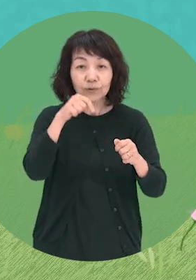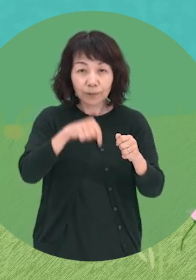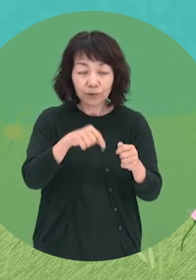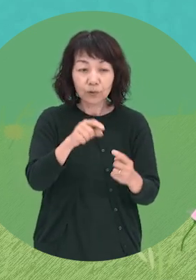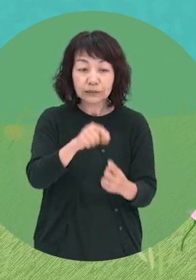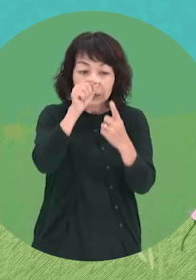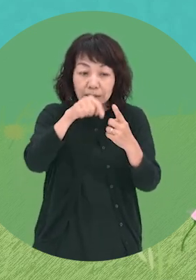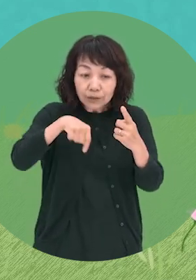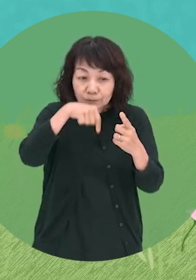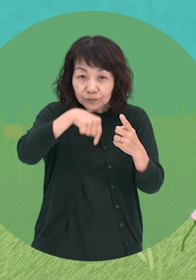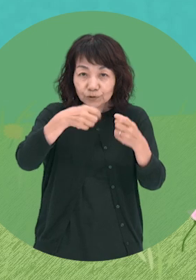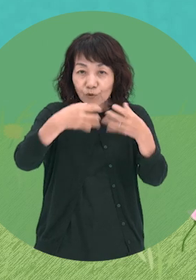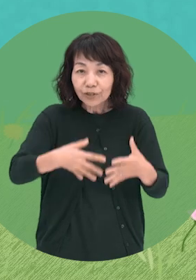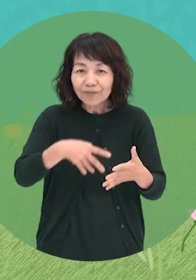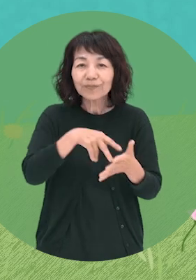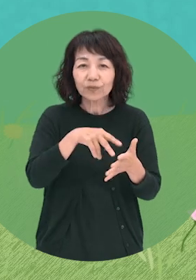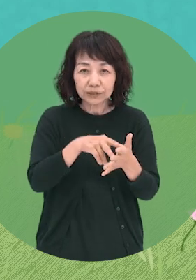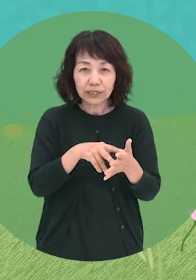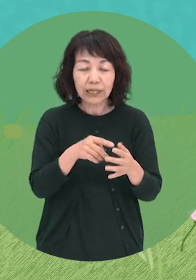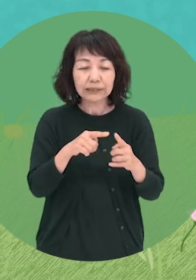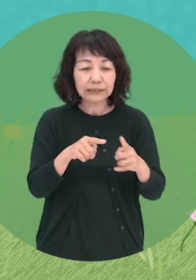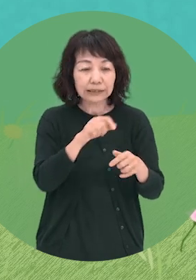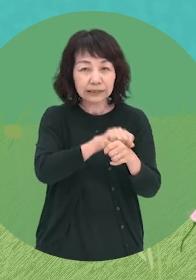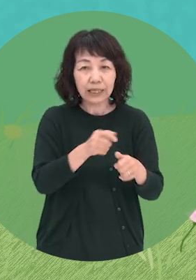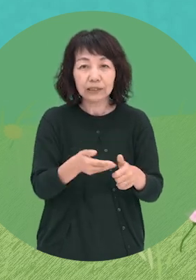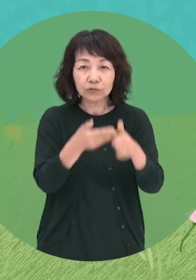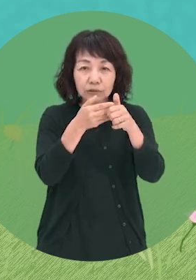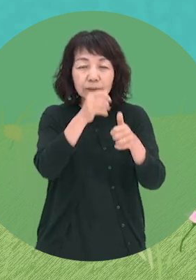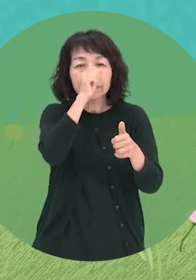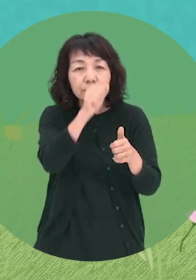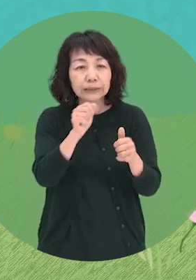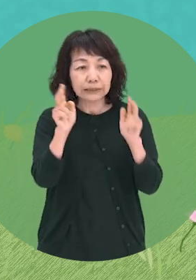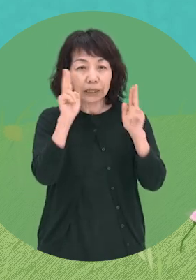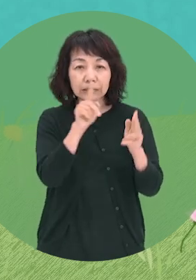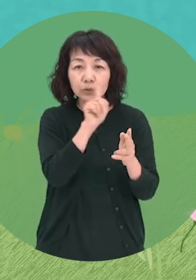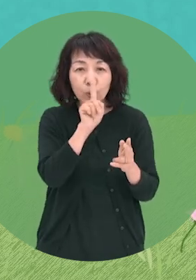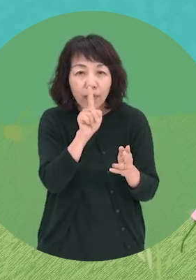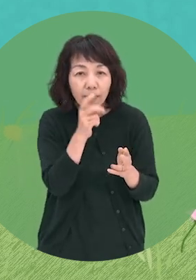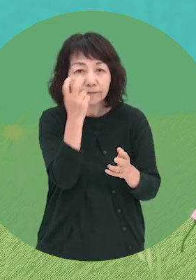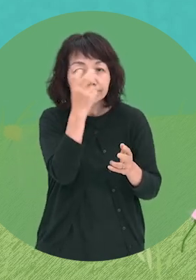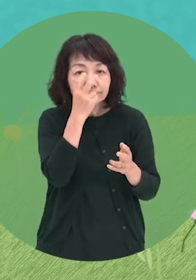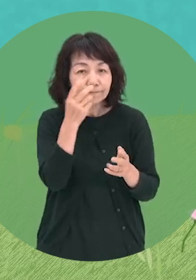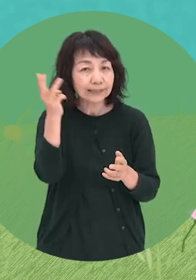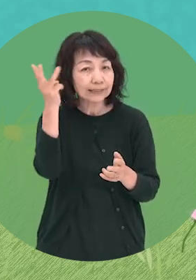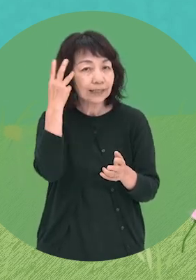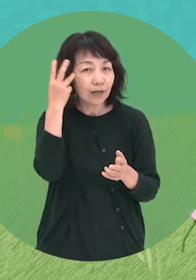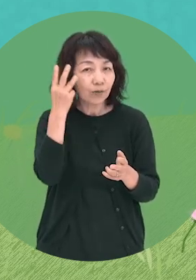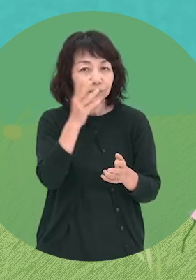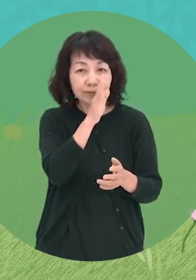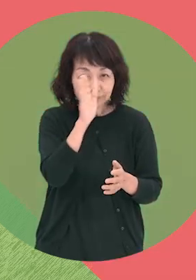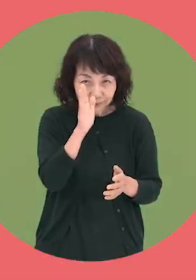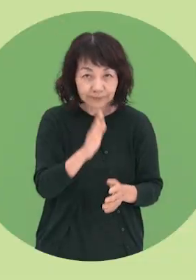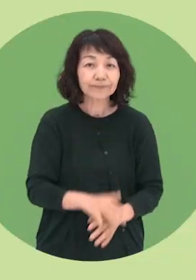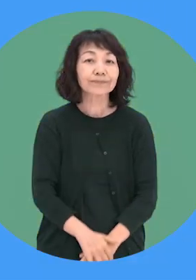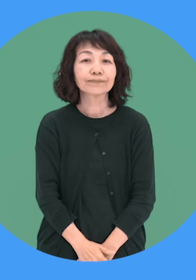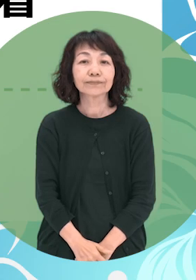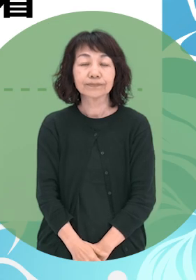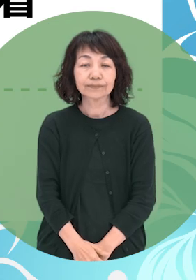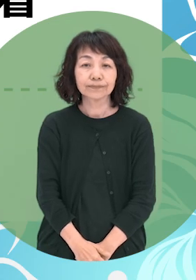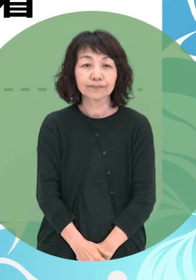育成に優れた認証企業をチェックするなど、ぜひ参考にしてくださいね。